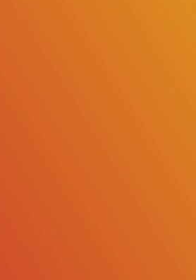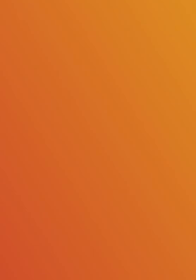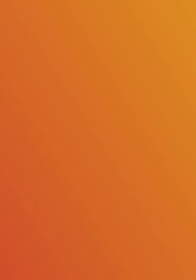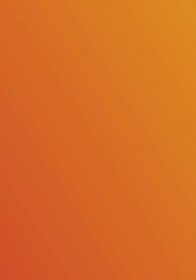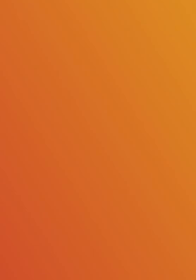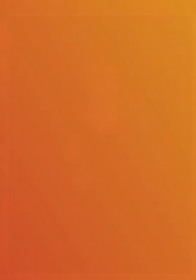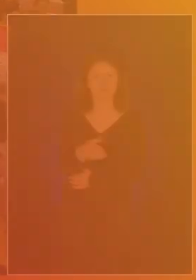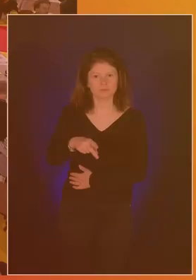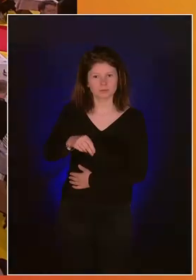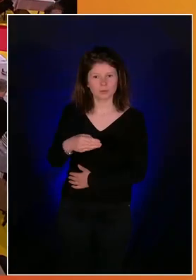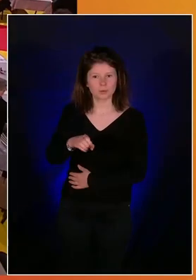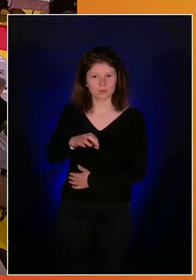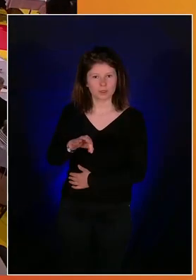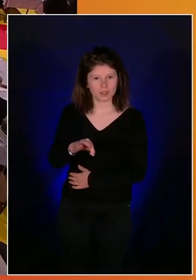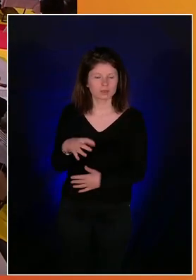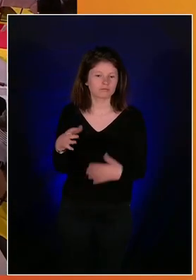Fédération des services publics.